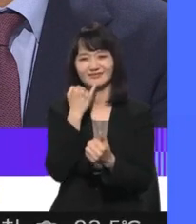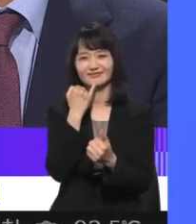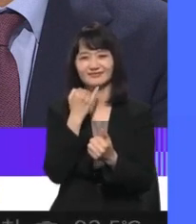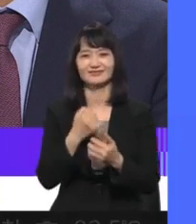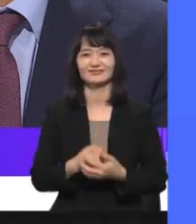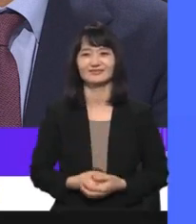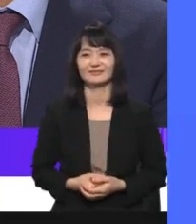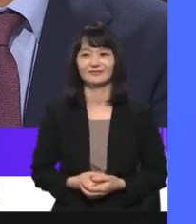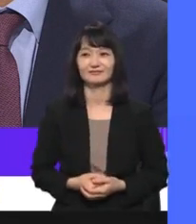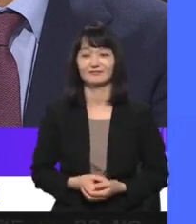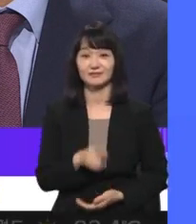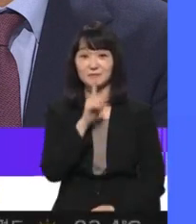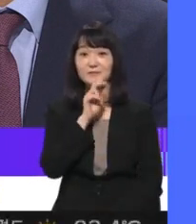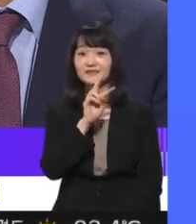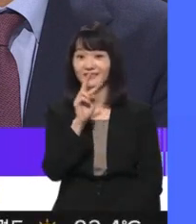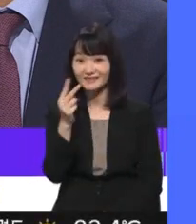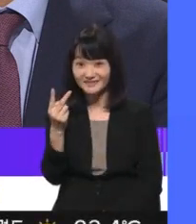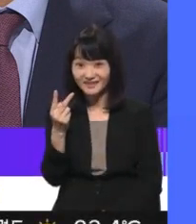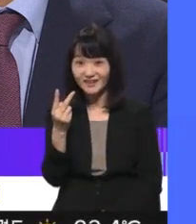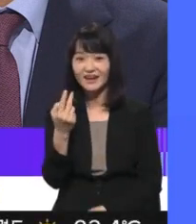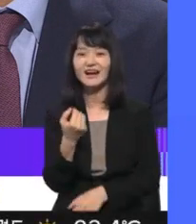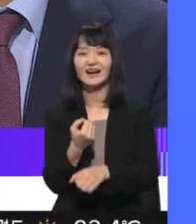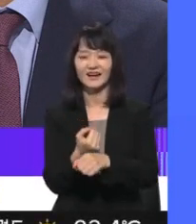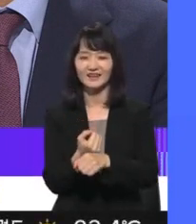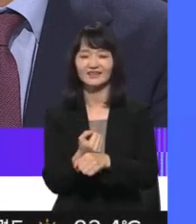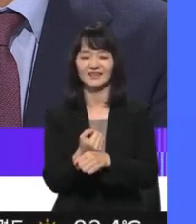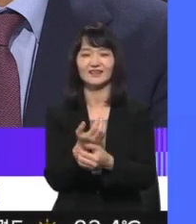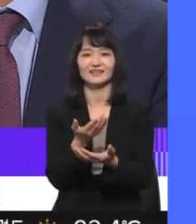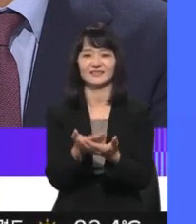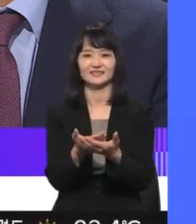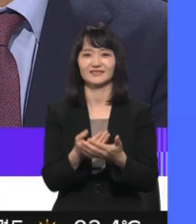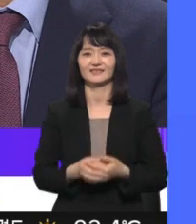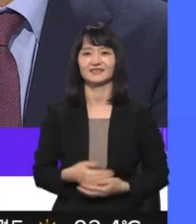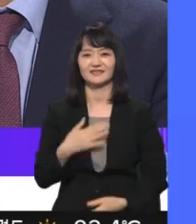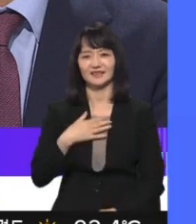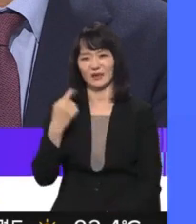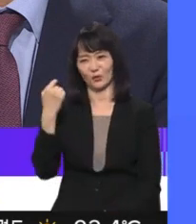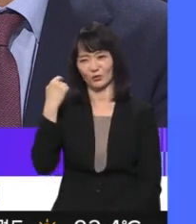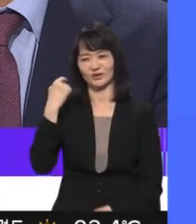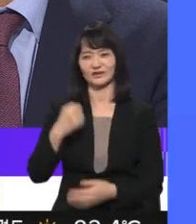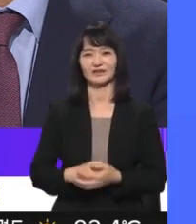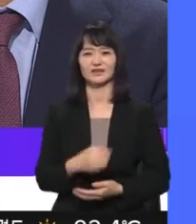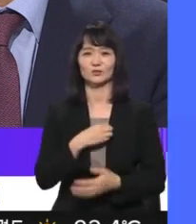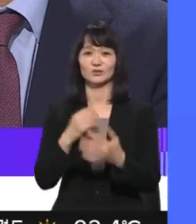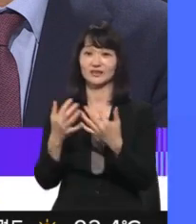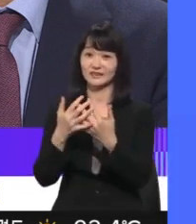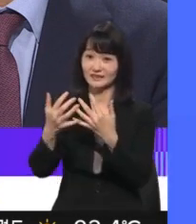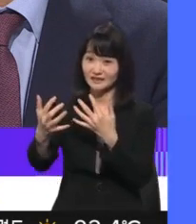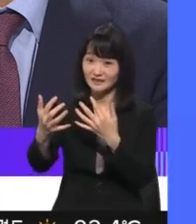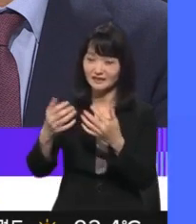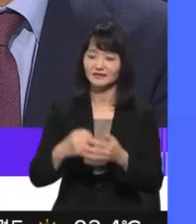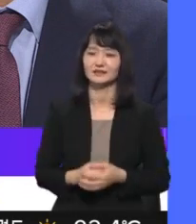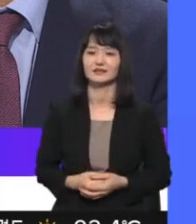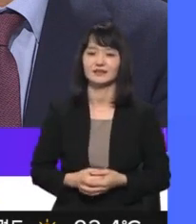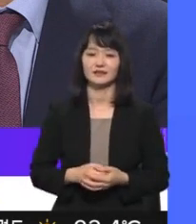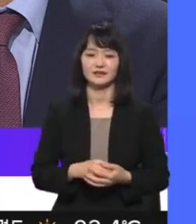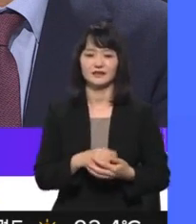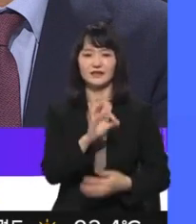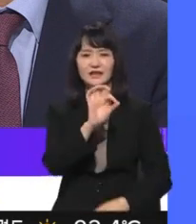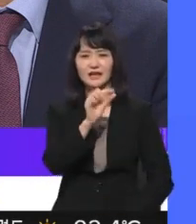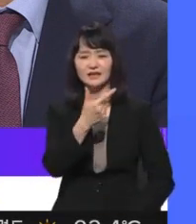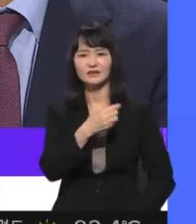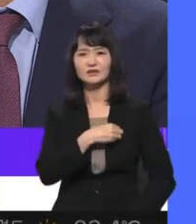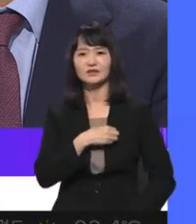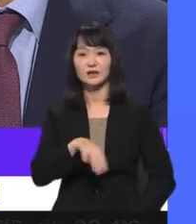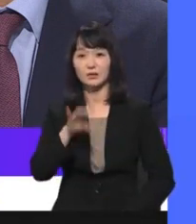그 정조가 씻고 하세요 제가 지금 자들이 같으니까 2 4 i'll 제가 어둡게 의총 자네 터그 안철수 0 께서 먼저